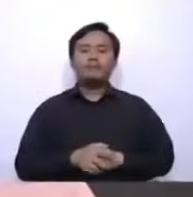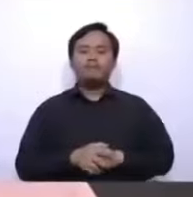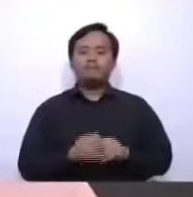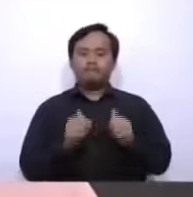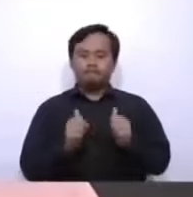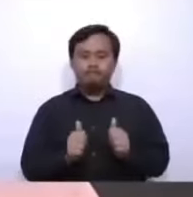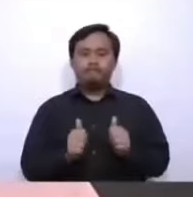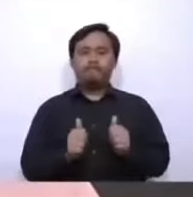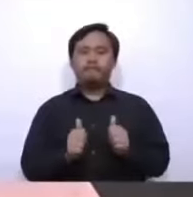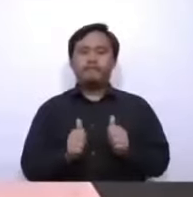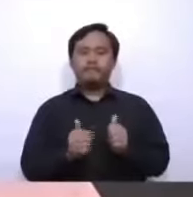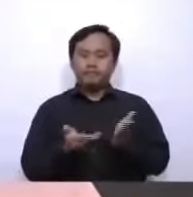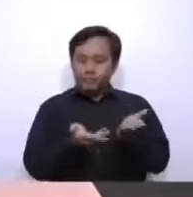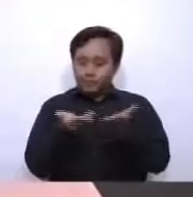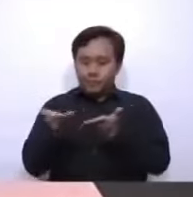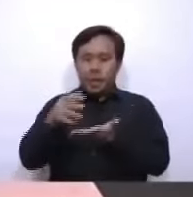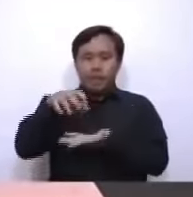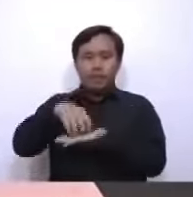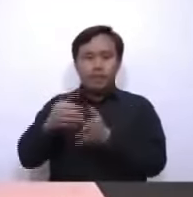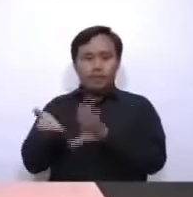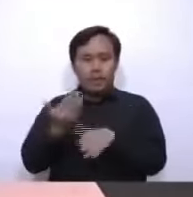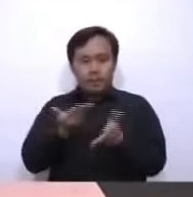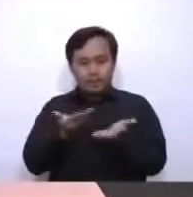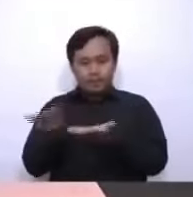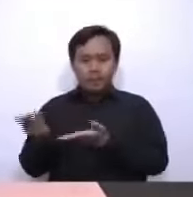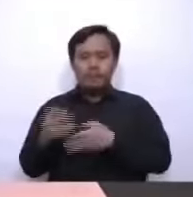Baik, baik, silakan kembali ke tempat Bapak.